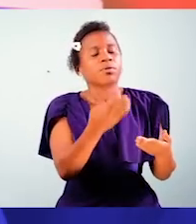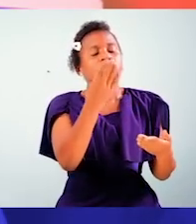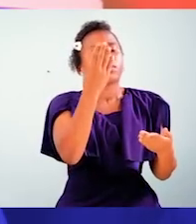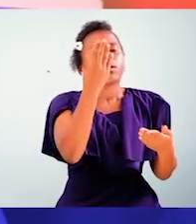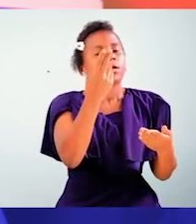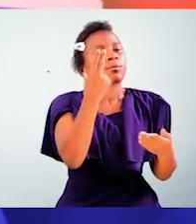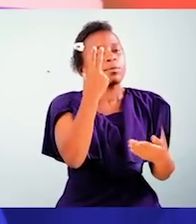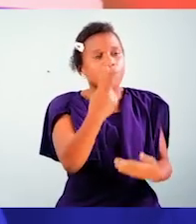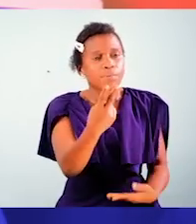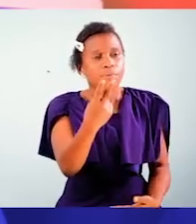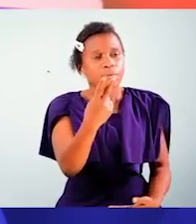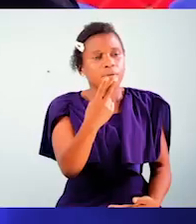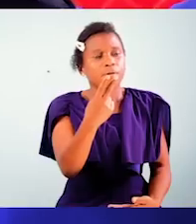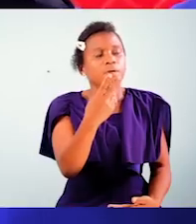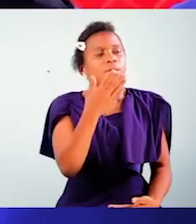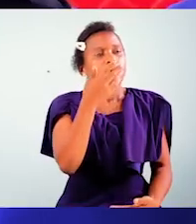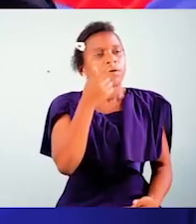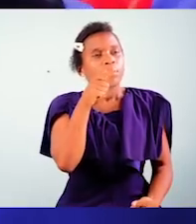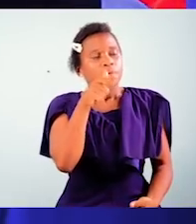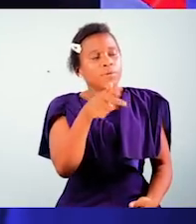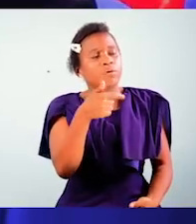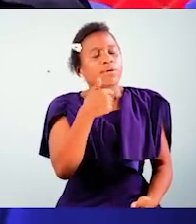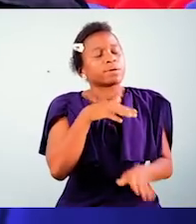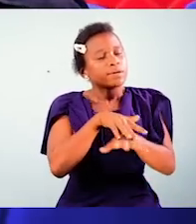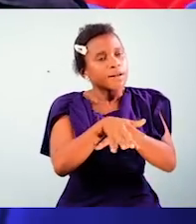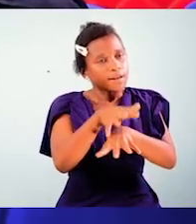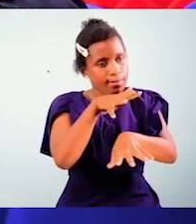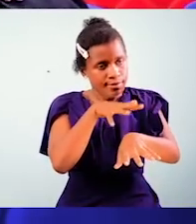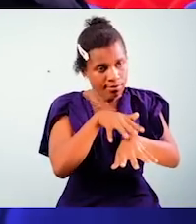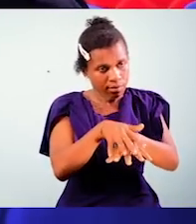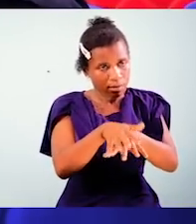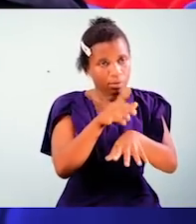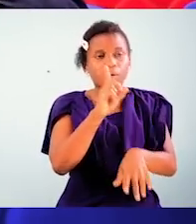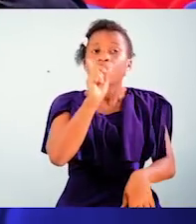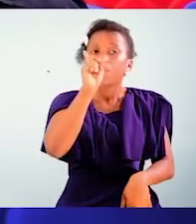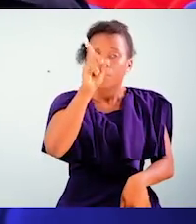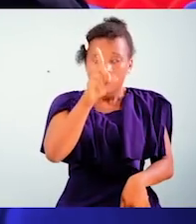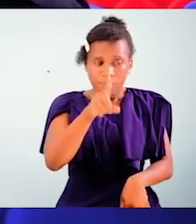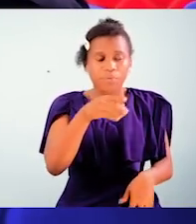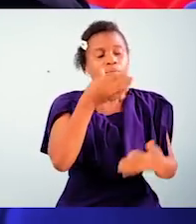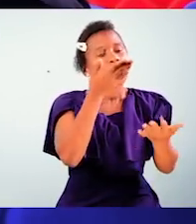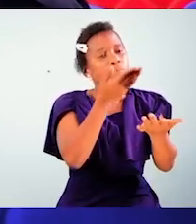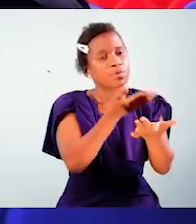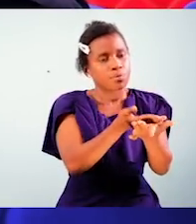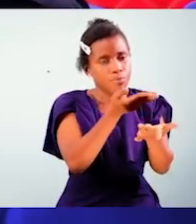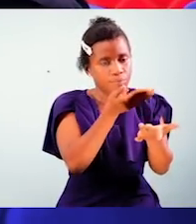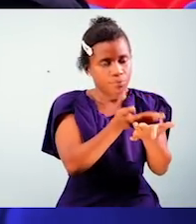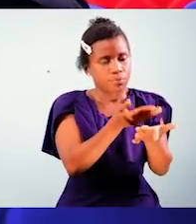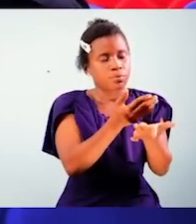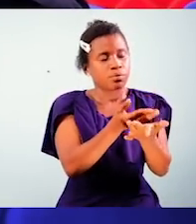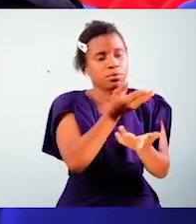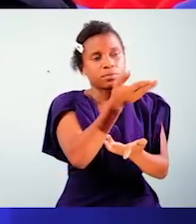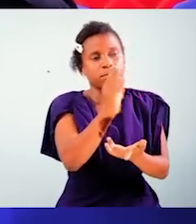kama sijakosea, inaeleza sasa iwapo mapendekezo aliyotoa CAG